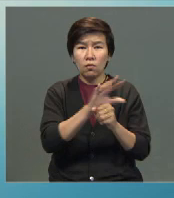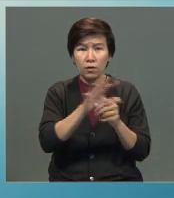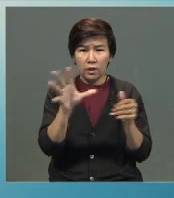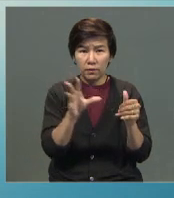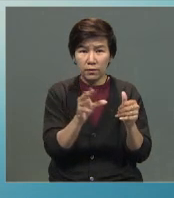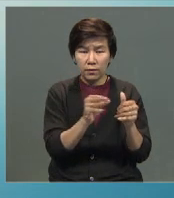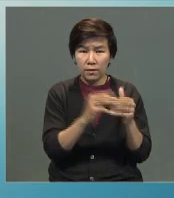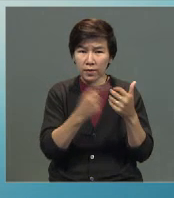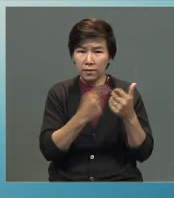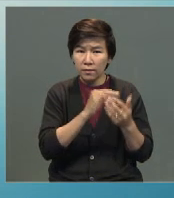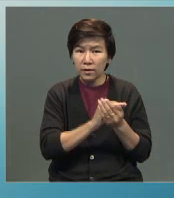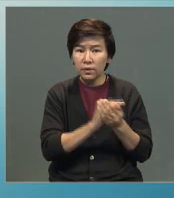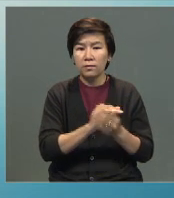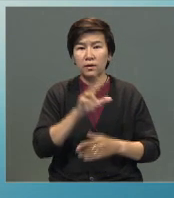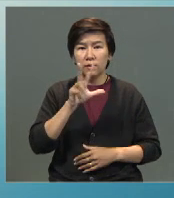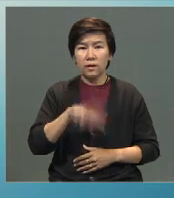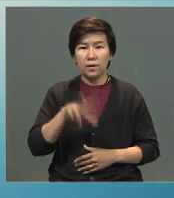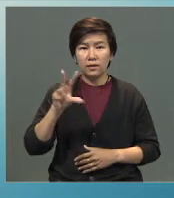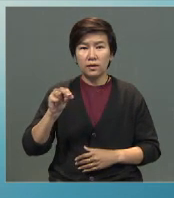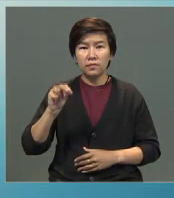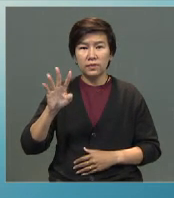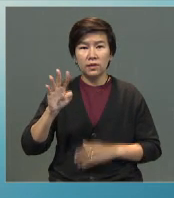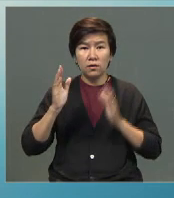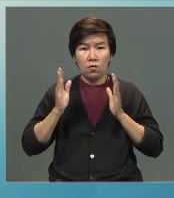รายครับอยู่ในสเตจโคนันทีนะครับหรือสถานที่กับการที่รัฐจัดให้ทำให้ตัวเลขยืนยันสะสมอยู่ที่ที่3พัน 34